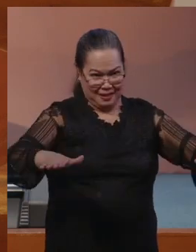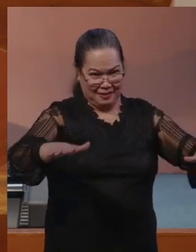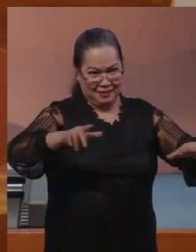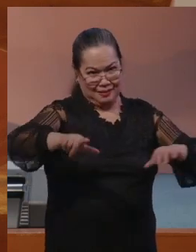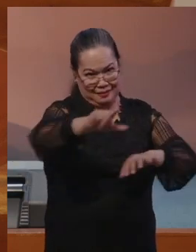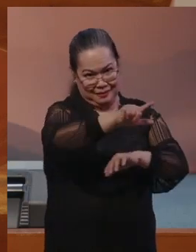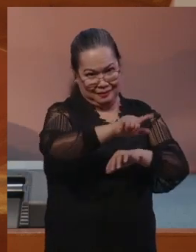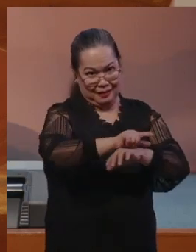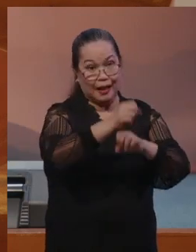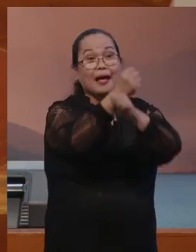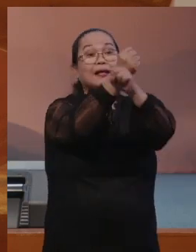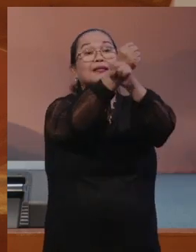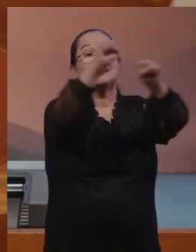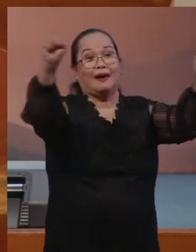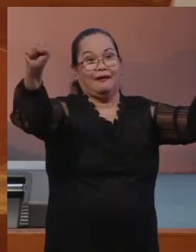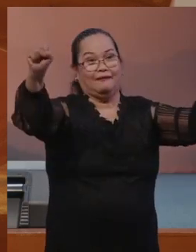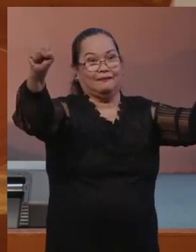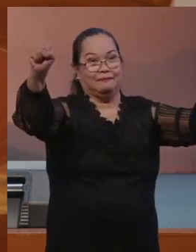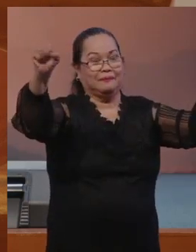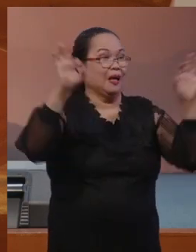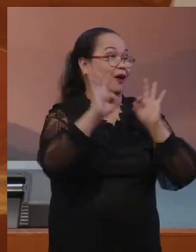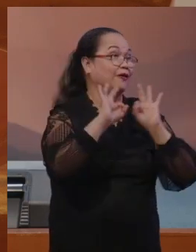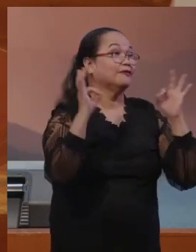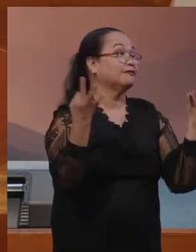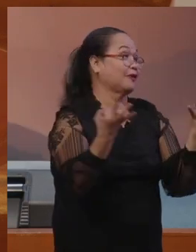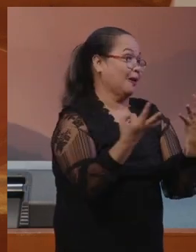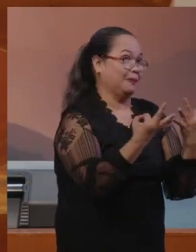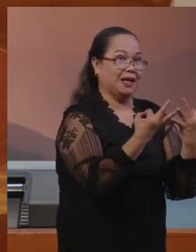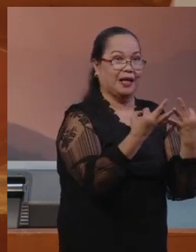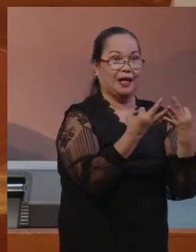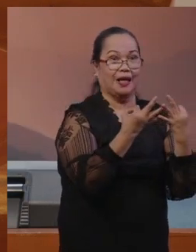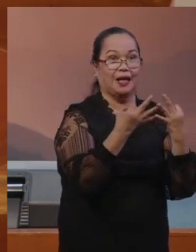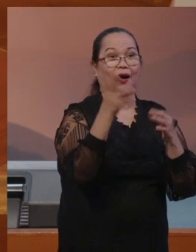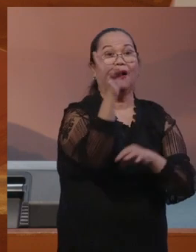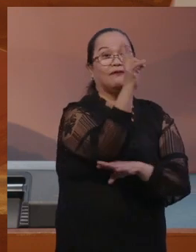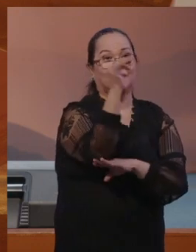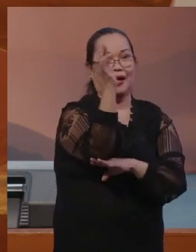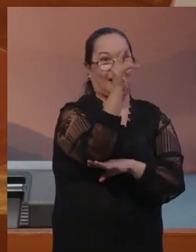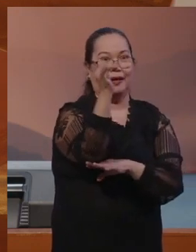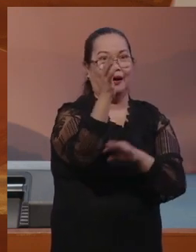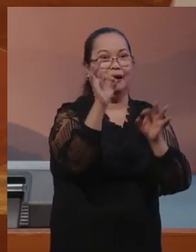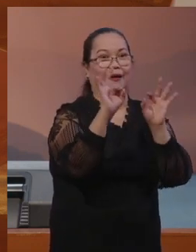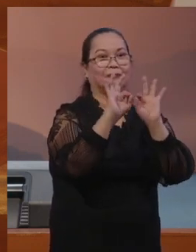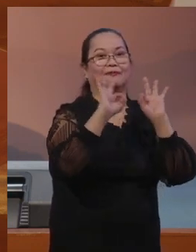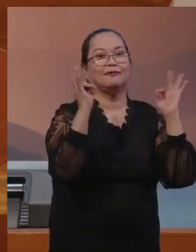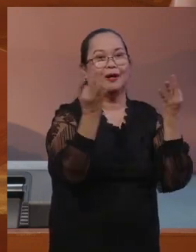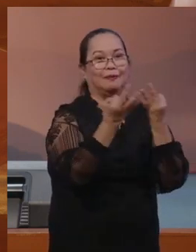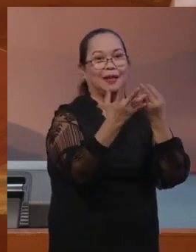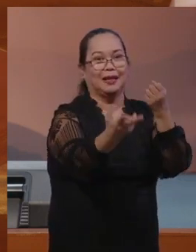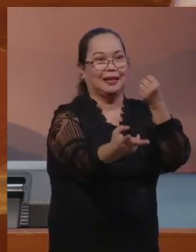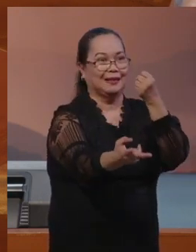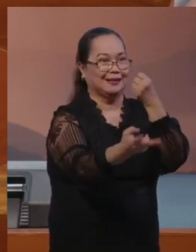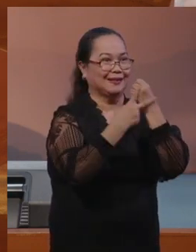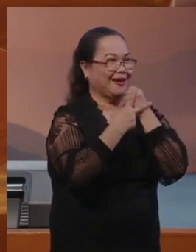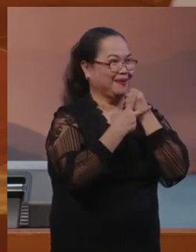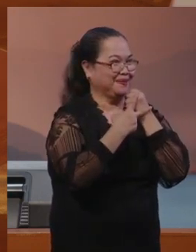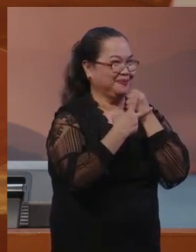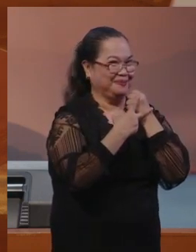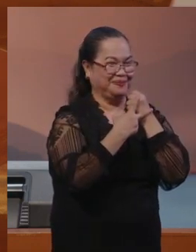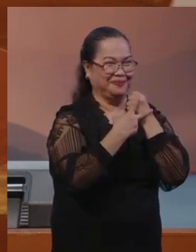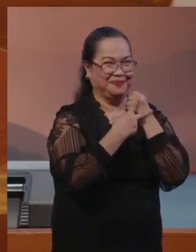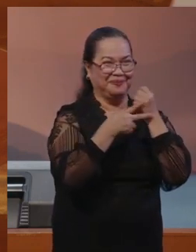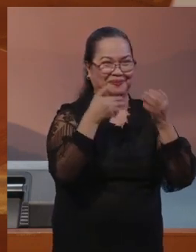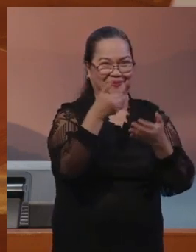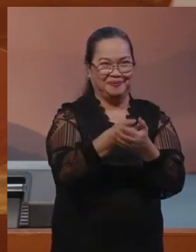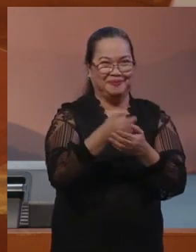niyo, naligtas ang pamilya ni Rahab. Mababasa niyo po yun sa Joshua chapter 6. Pagdating po natin